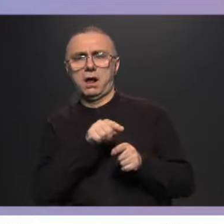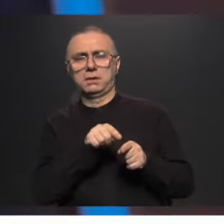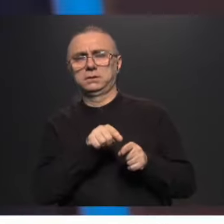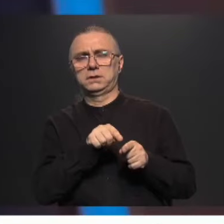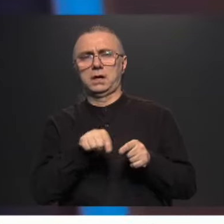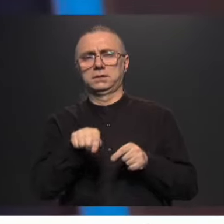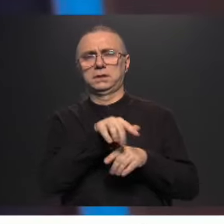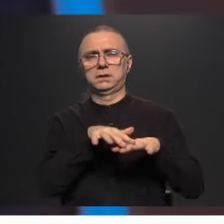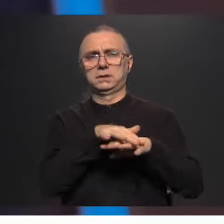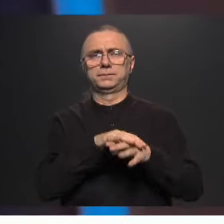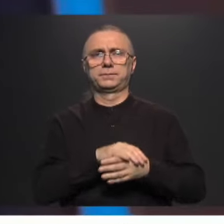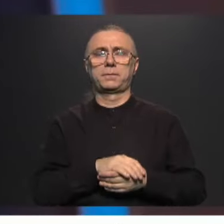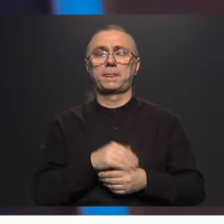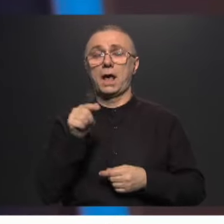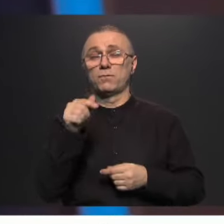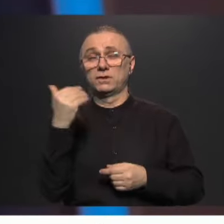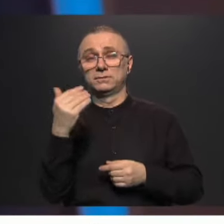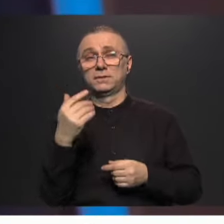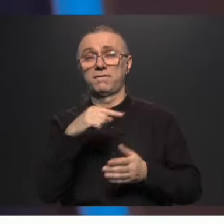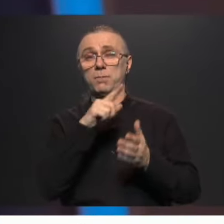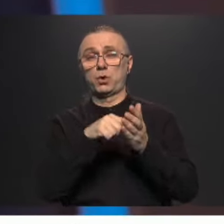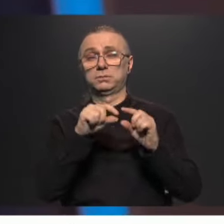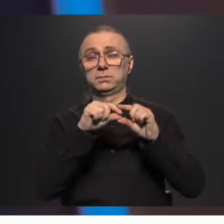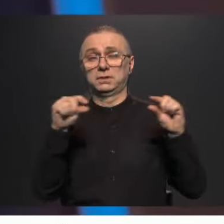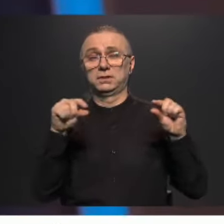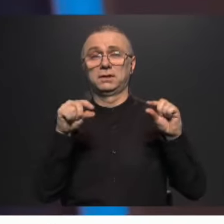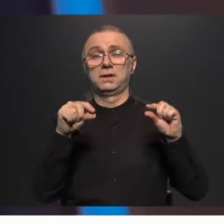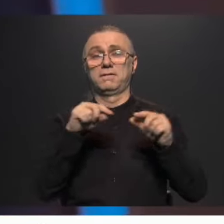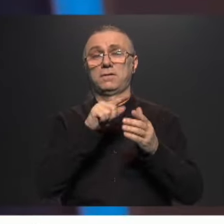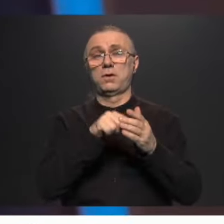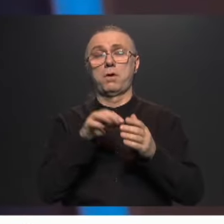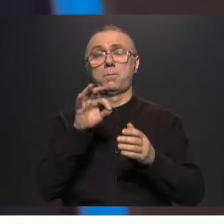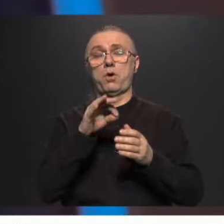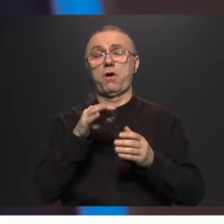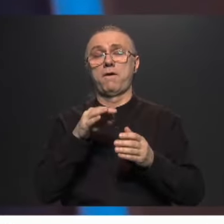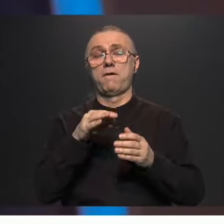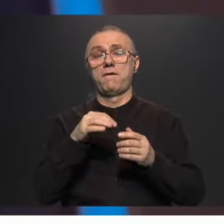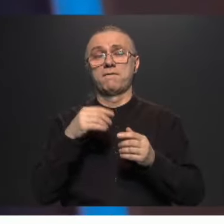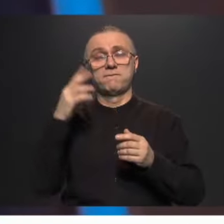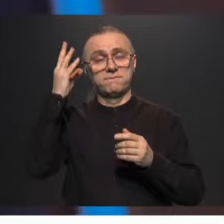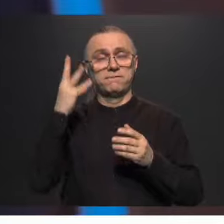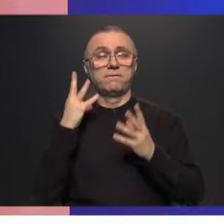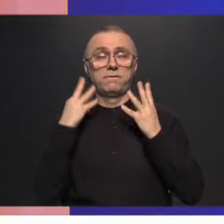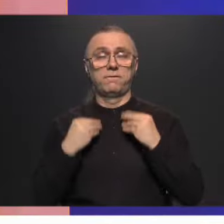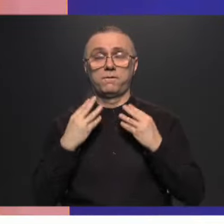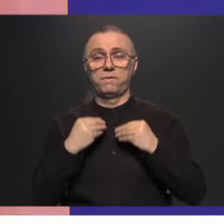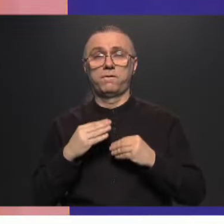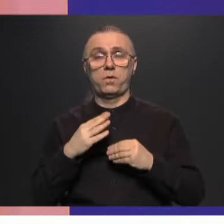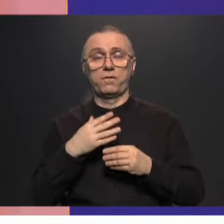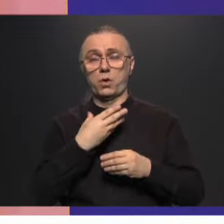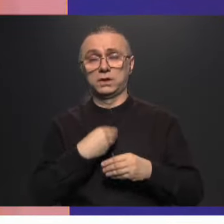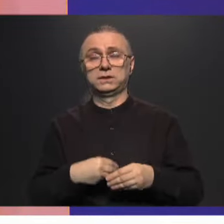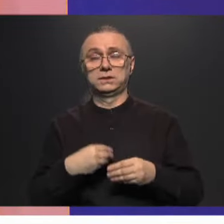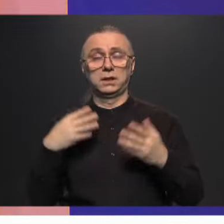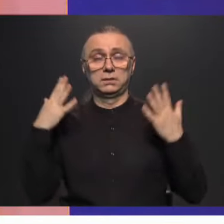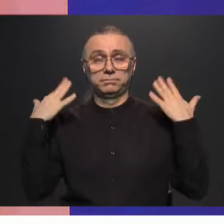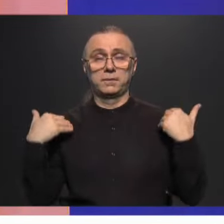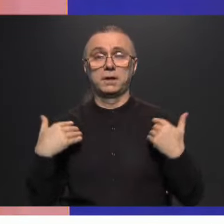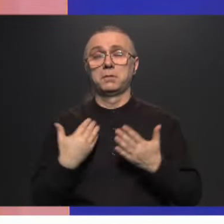высказывания апостола Павла про волосы, да, действительно, это так. В той традиции, хотя Христос имел длинные волосы,